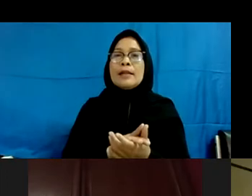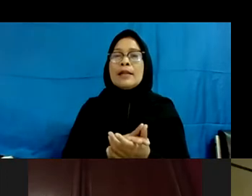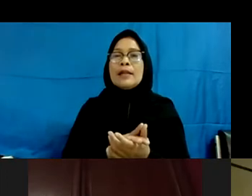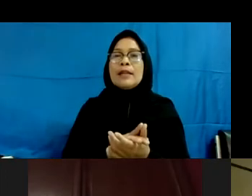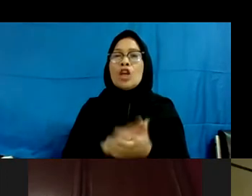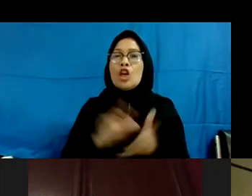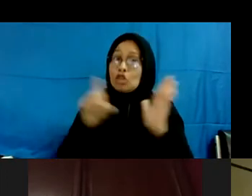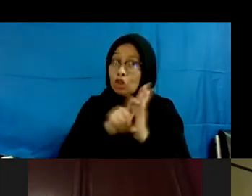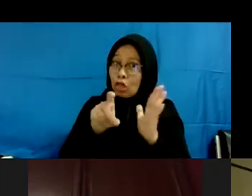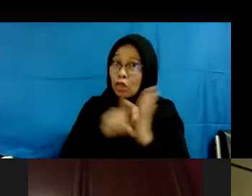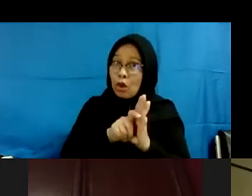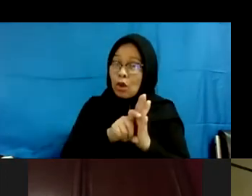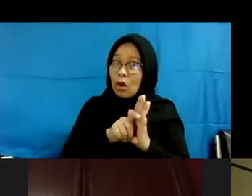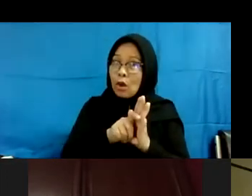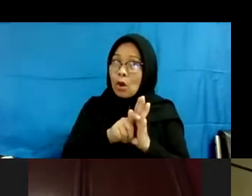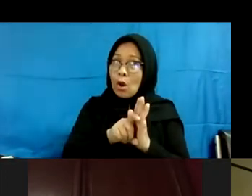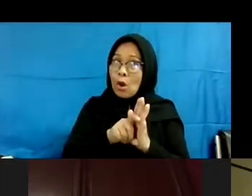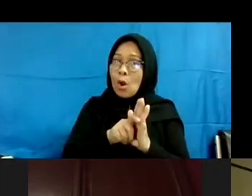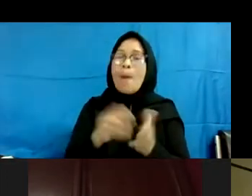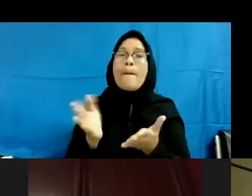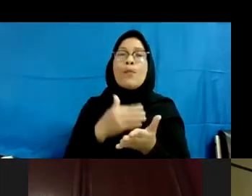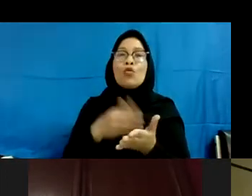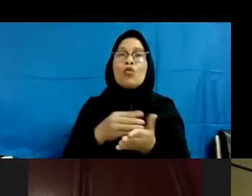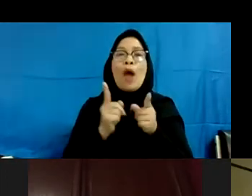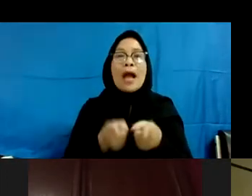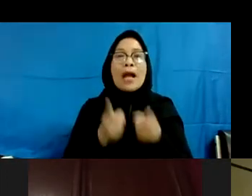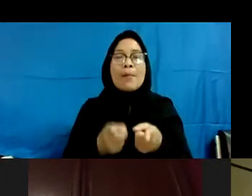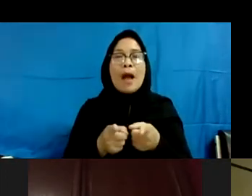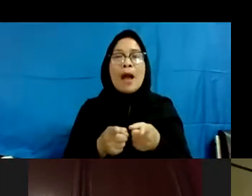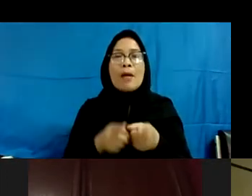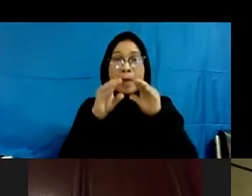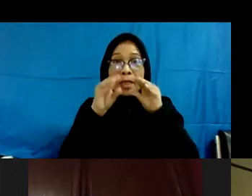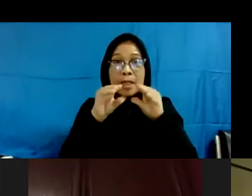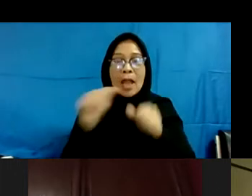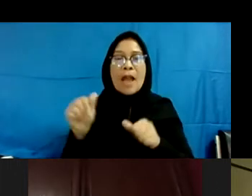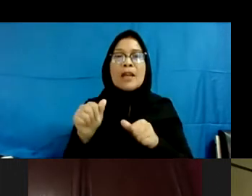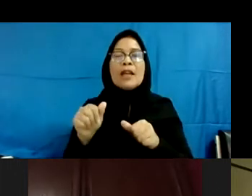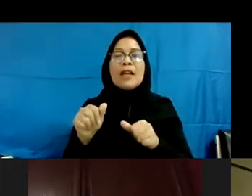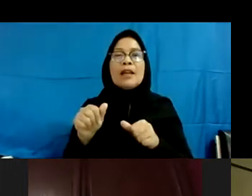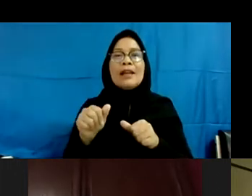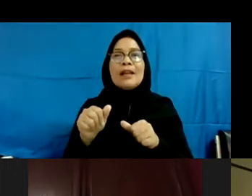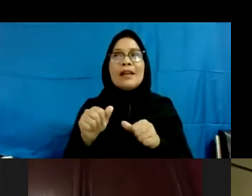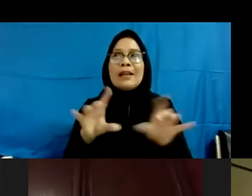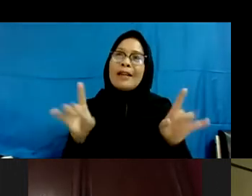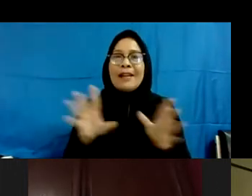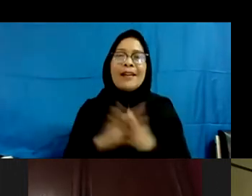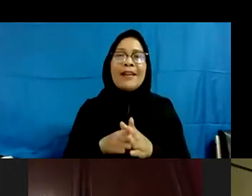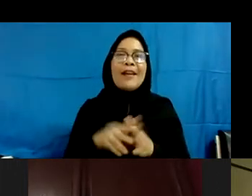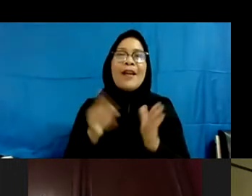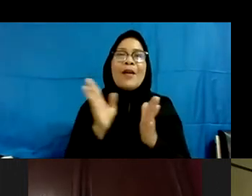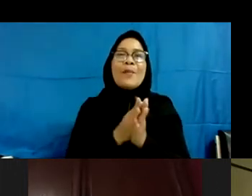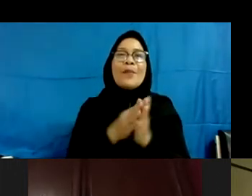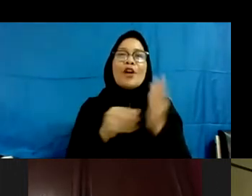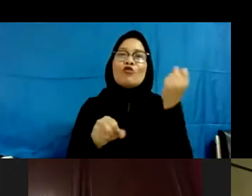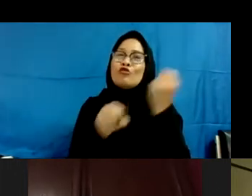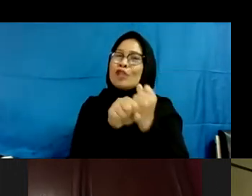Misalkan buku agama, sejarah, teknologi, pengetahuan, pendidikan, pelajaran. Kemudian tema penunjang yang dibutuhkan